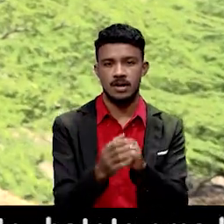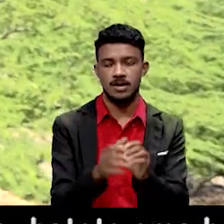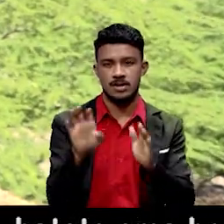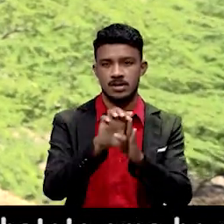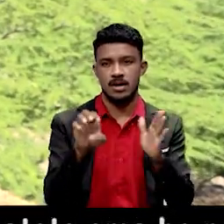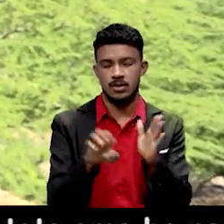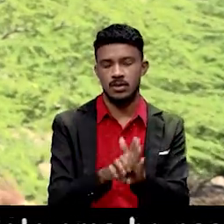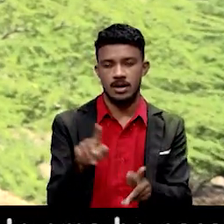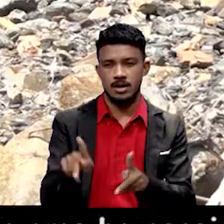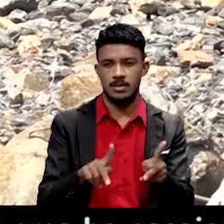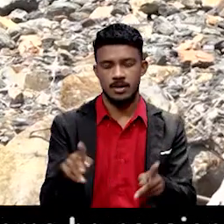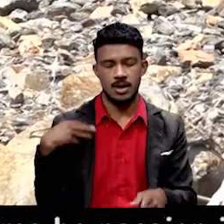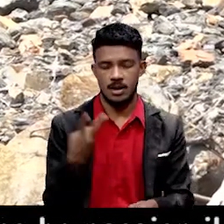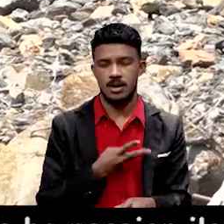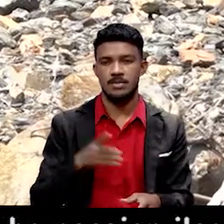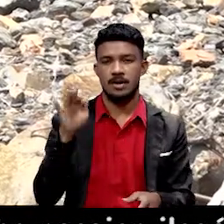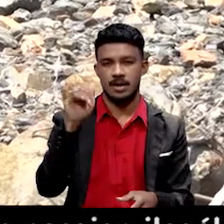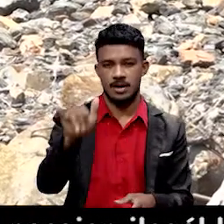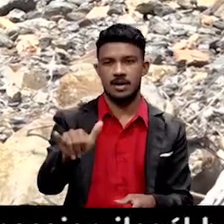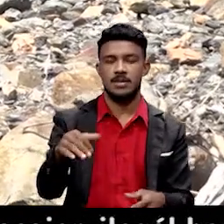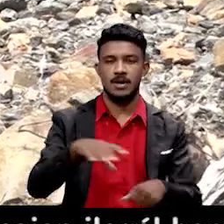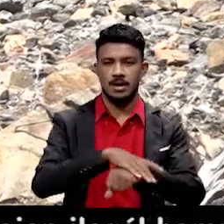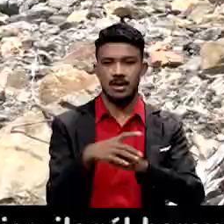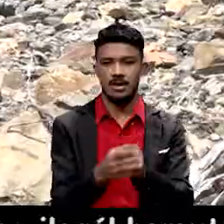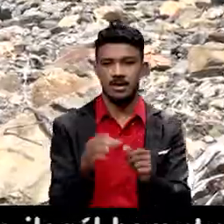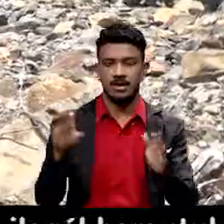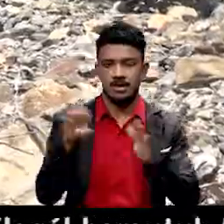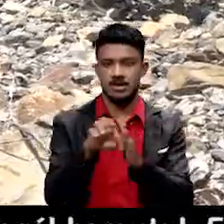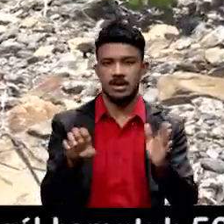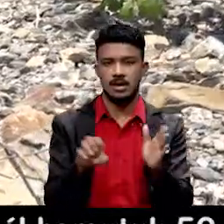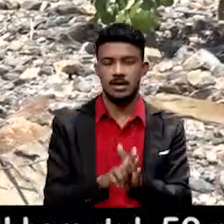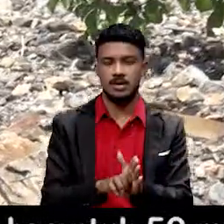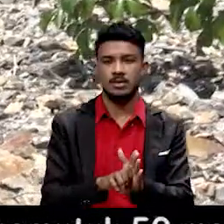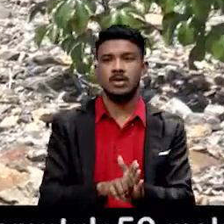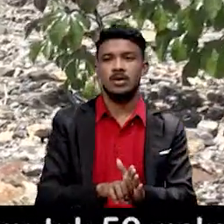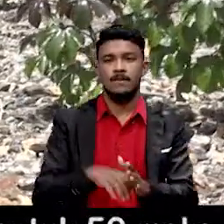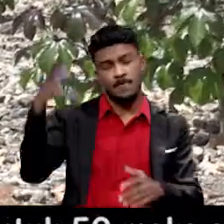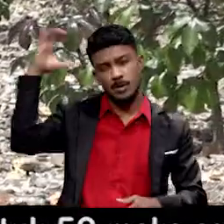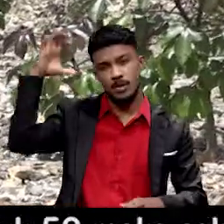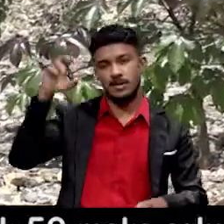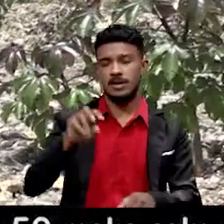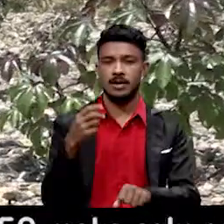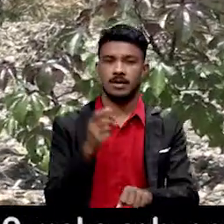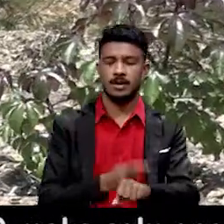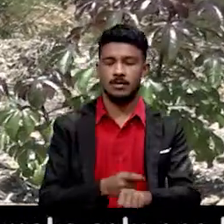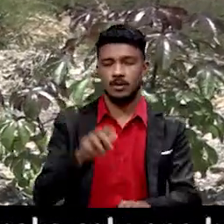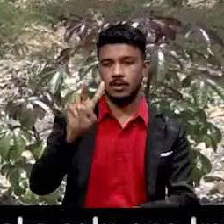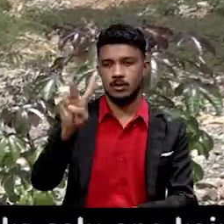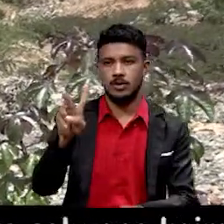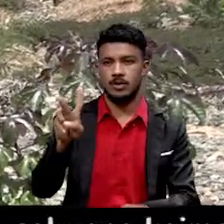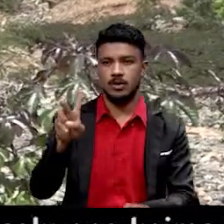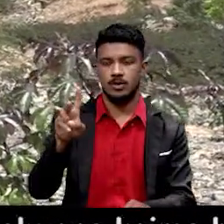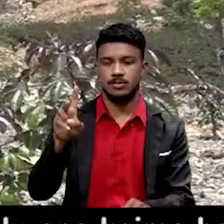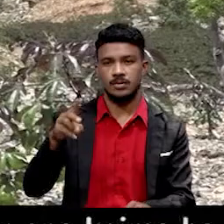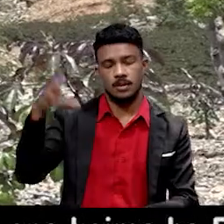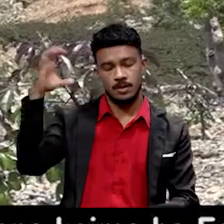ami ami hela rai stadu udang ona udang ini udang badala dala rua tiana dala rua mai komesa ben tun tun